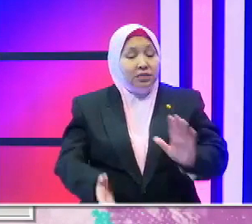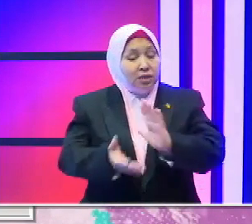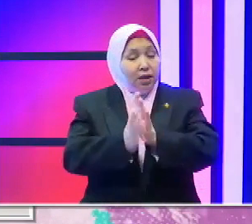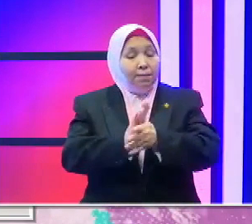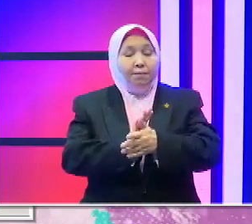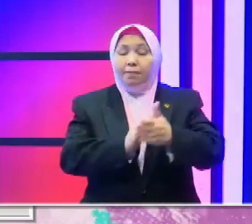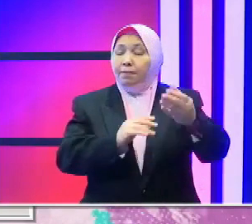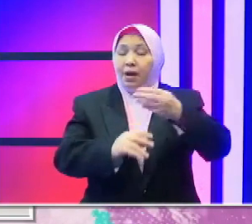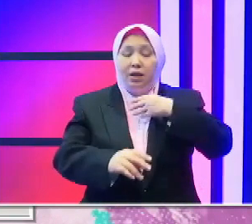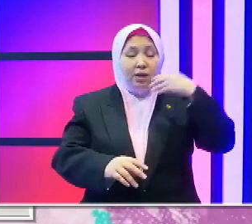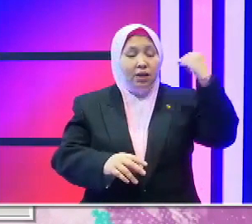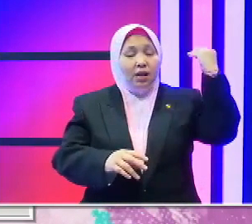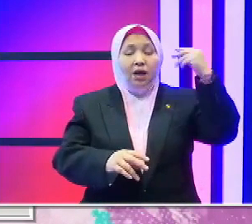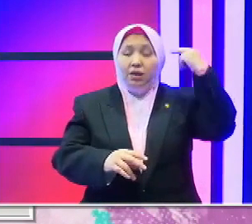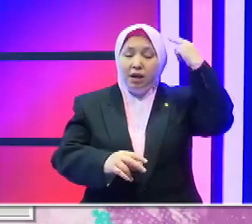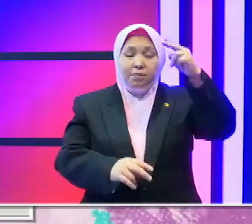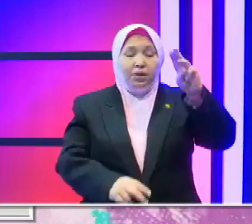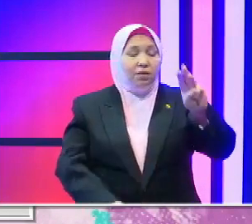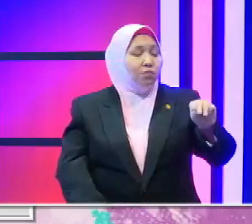فرجع موسى